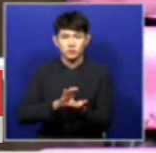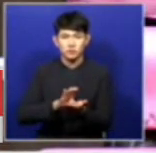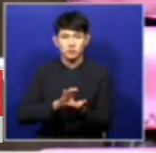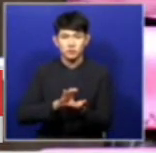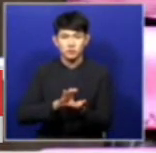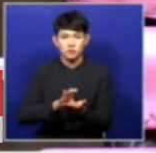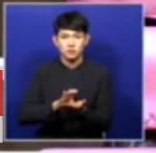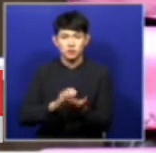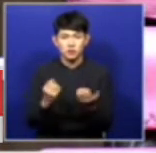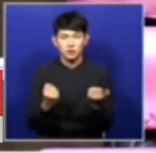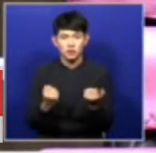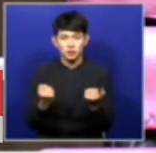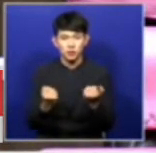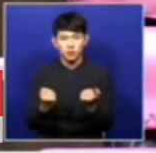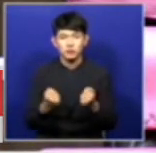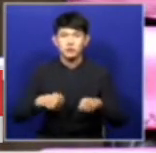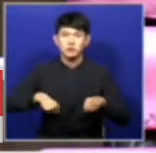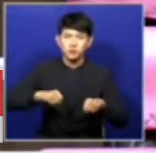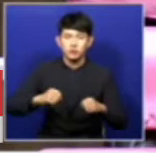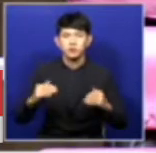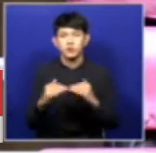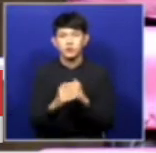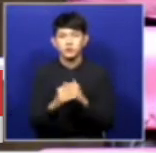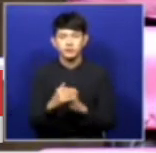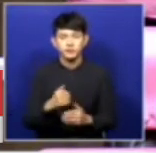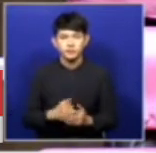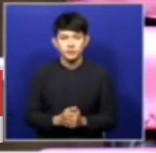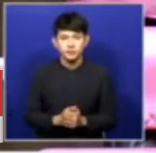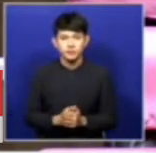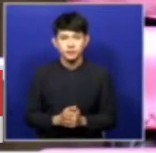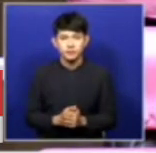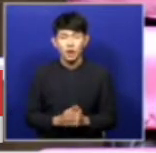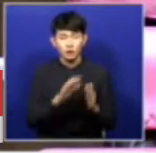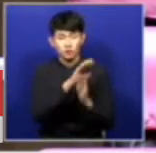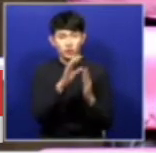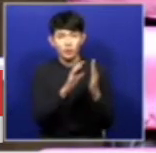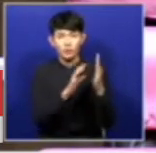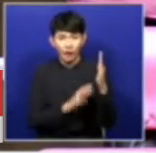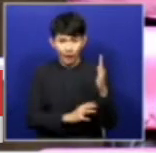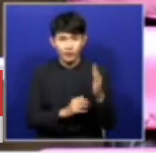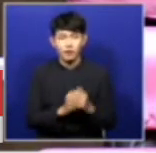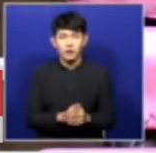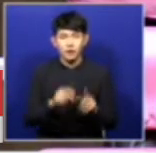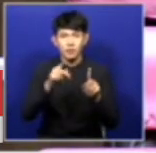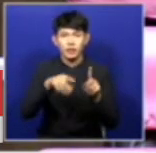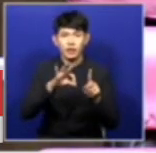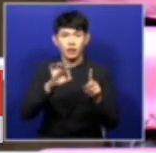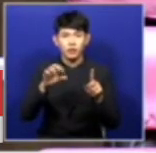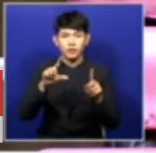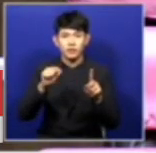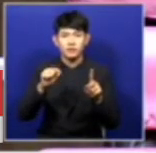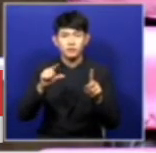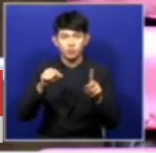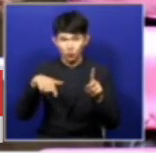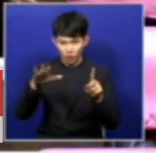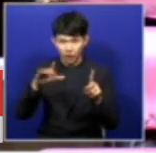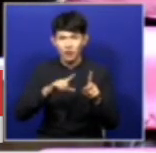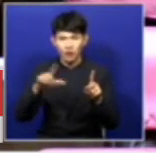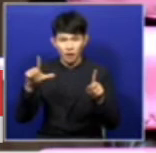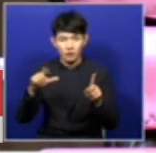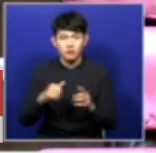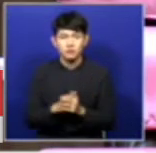การใช้รถใช้ถนนนะครับแล้วส่วนภูมิภาค 1,927 ล้านบาทเศษ